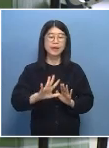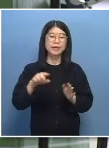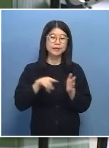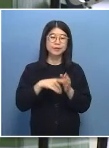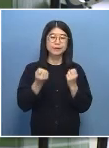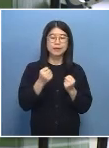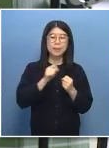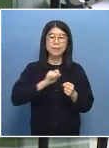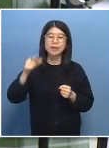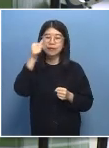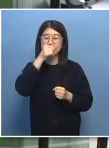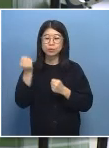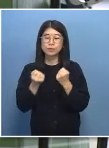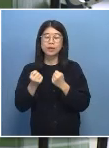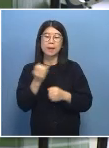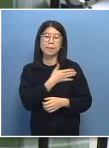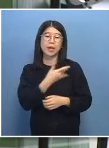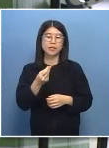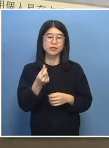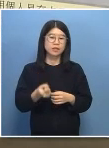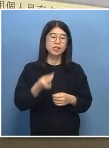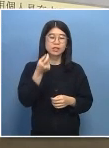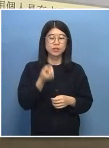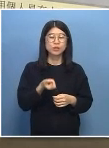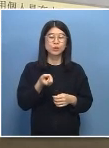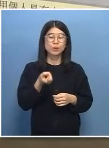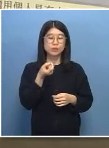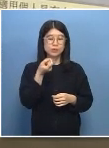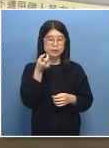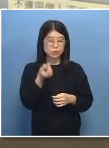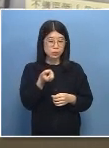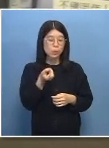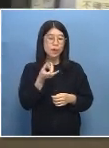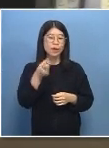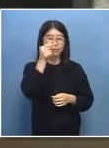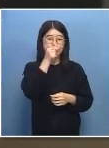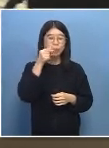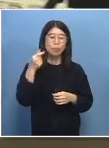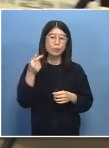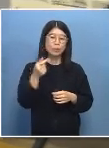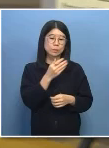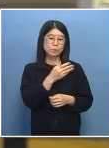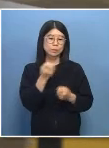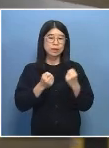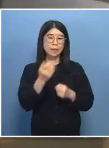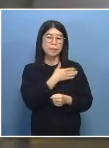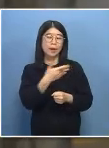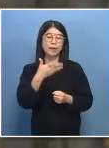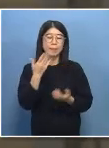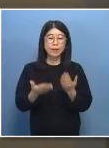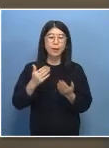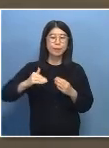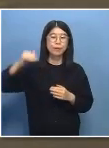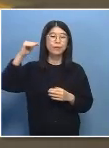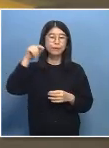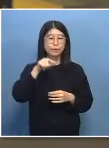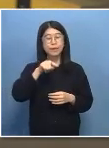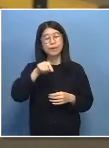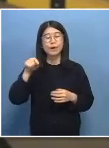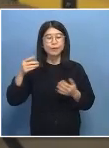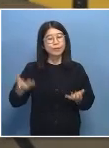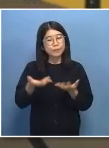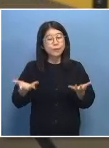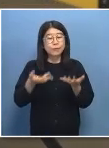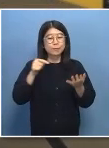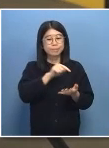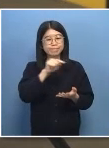起油車嗰個牌費都係少一橛嘅，油車個牌費係相對係好高嘅。雖則嗰個推